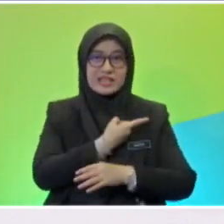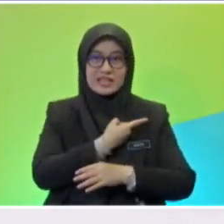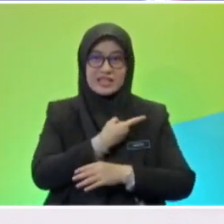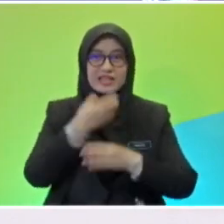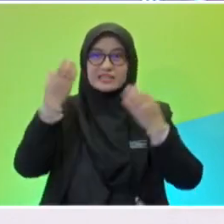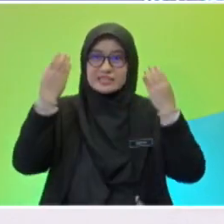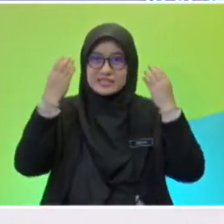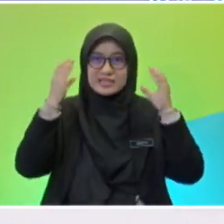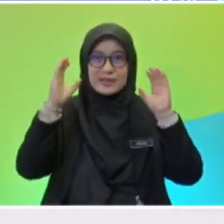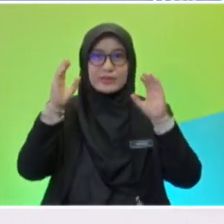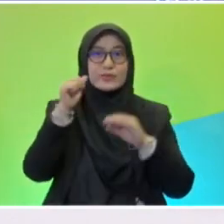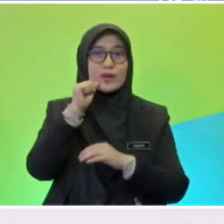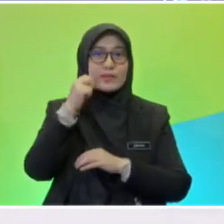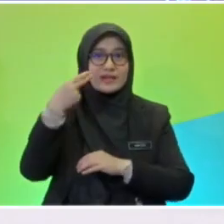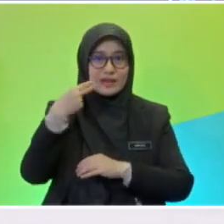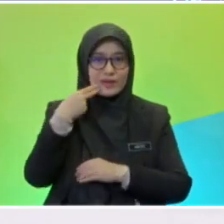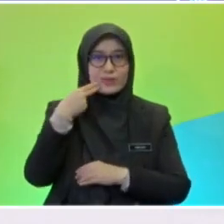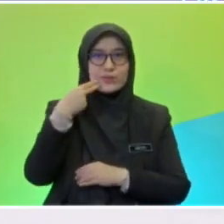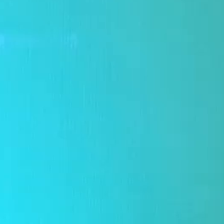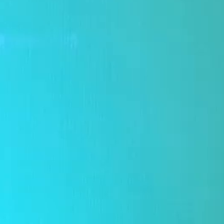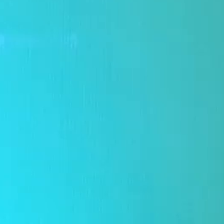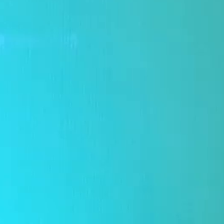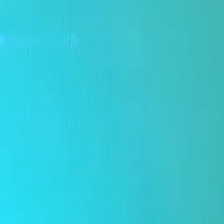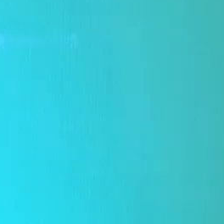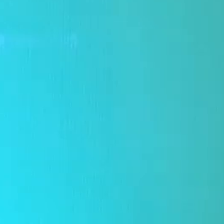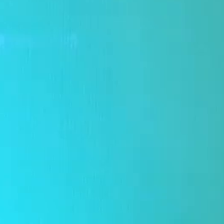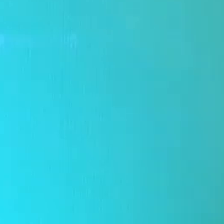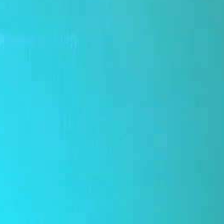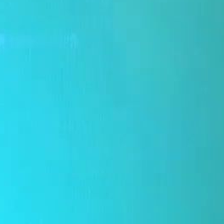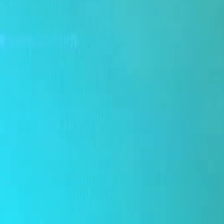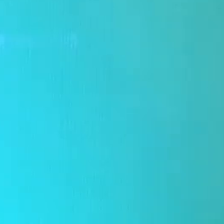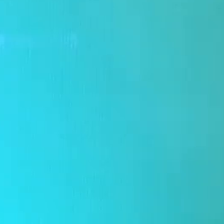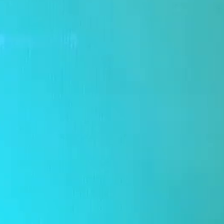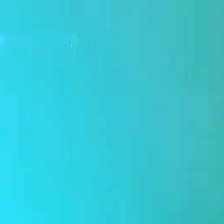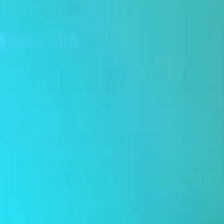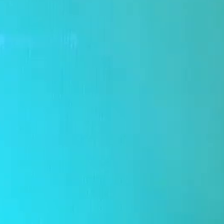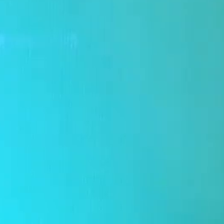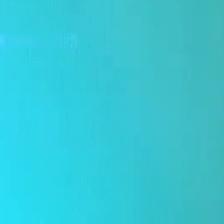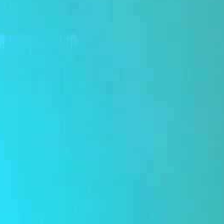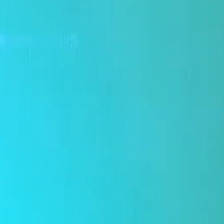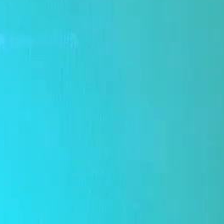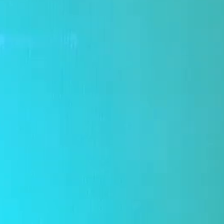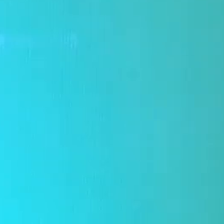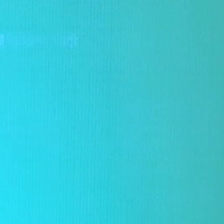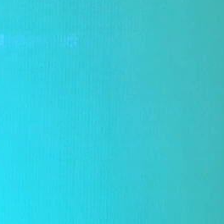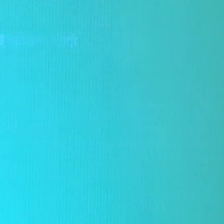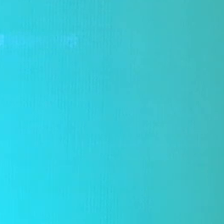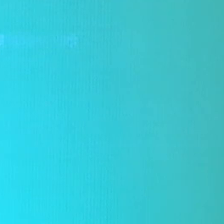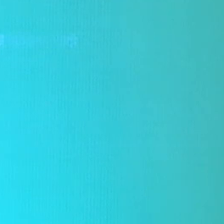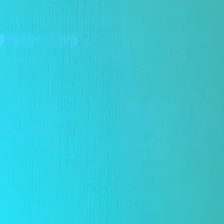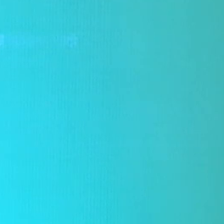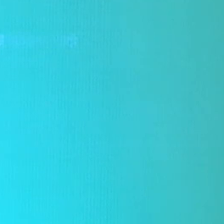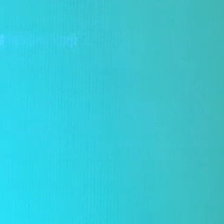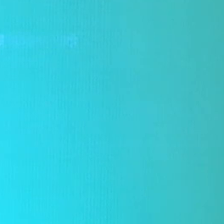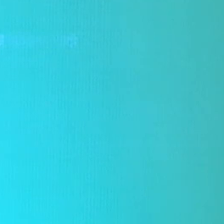ini deh Cikgu Amira Apa kabar cewek gua Amira Alhamdulillah itu dah Ceko